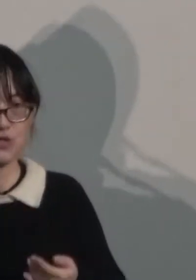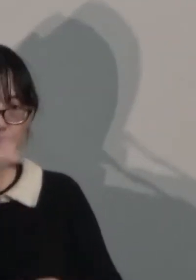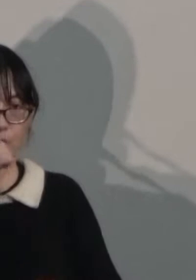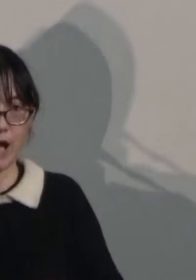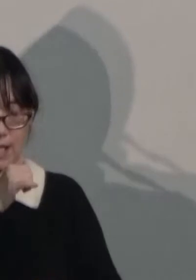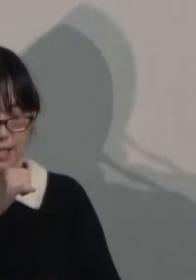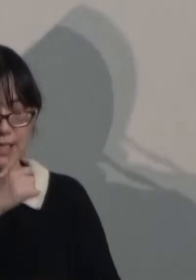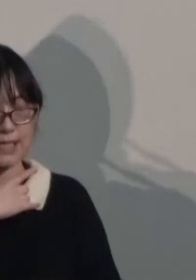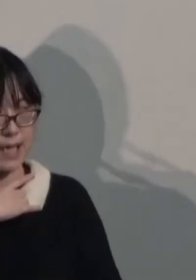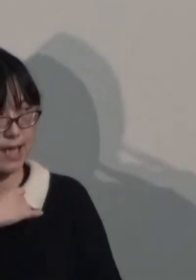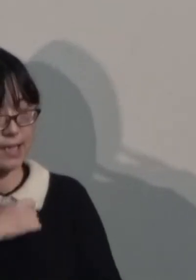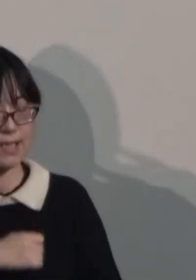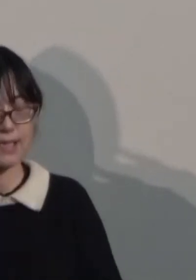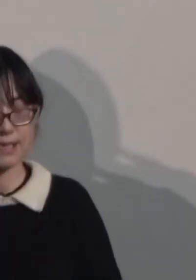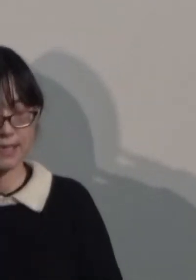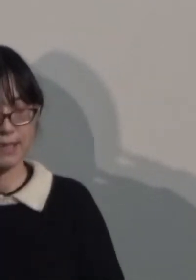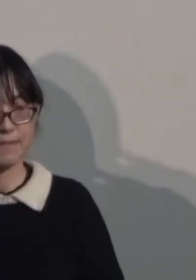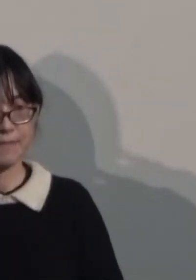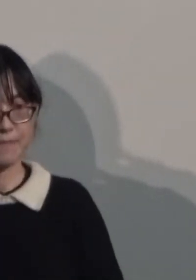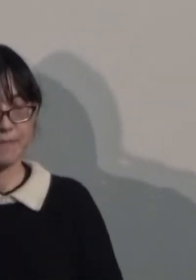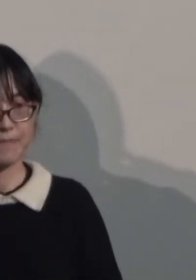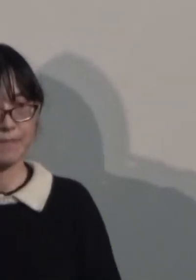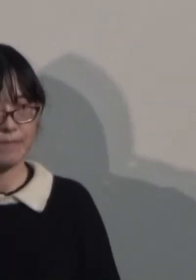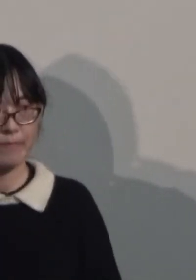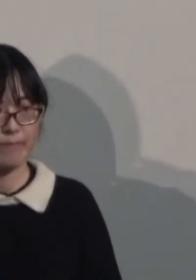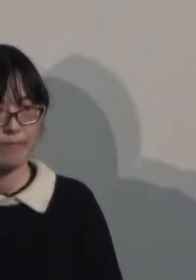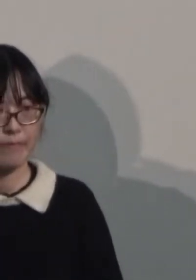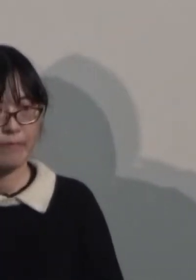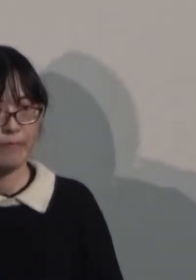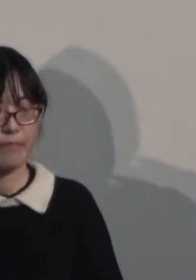させていただきたいと思います。